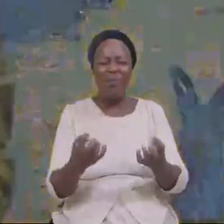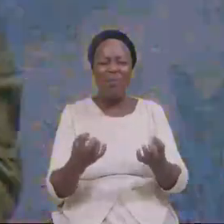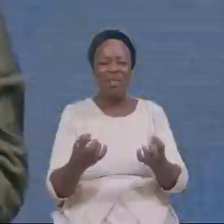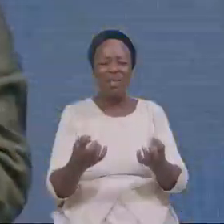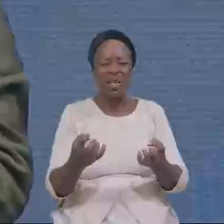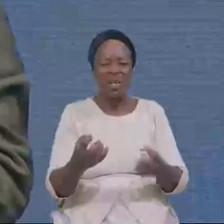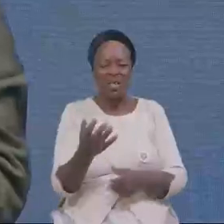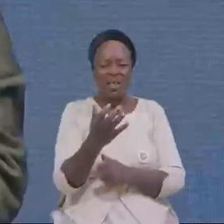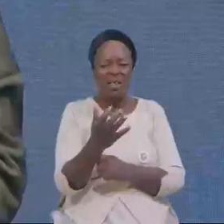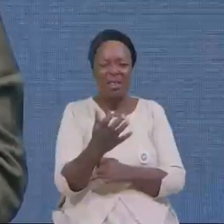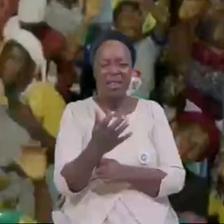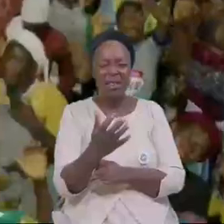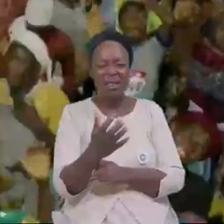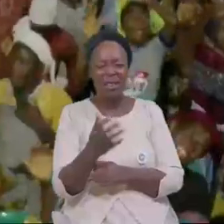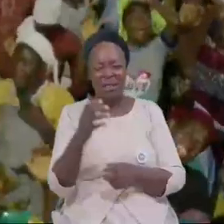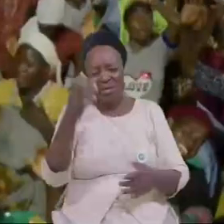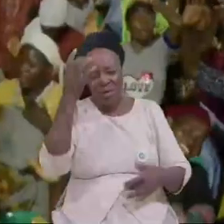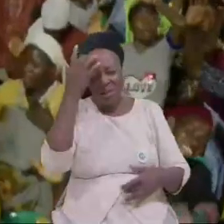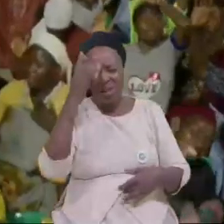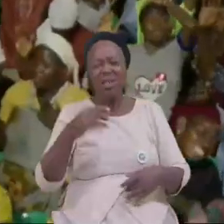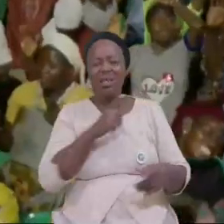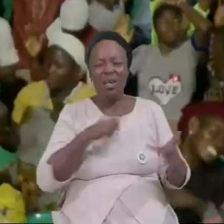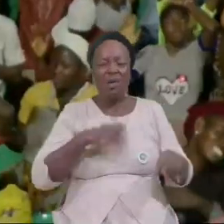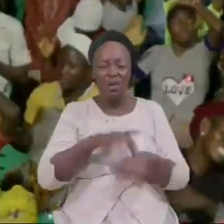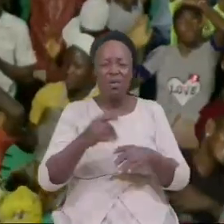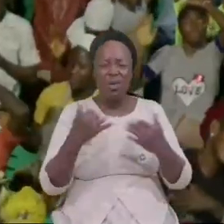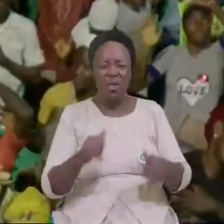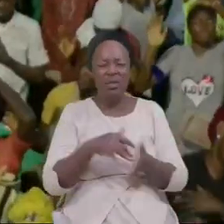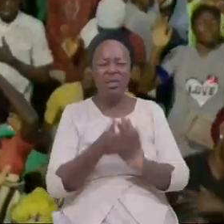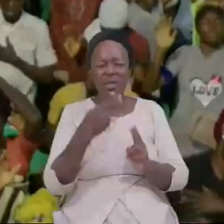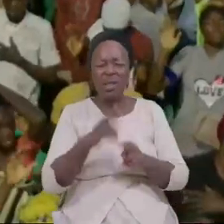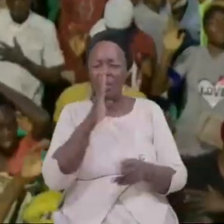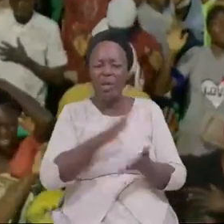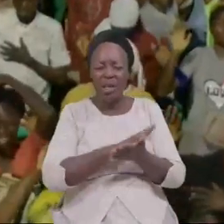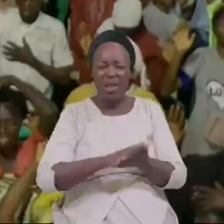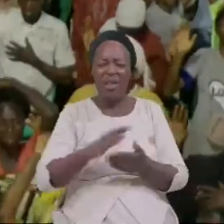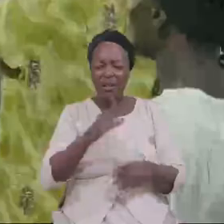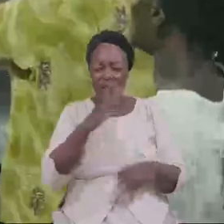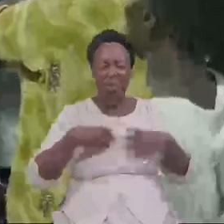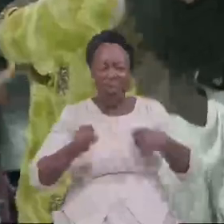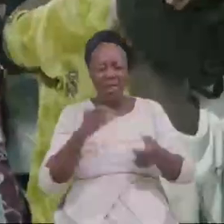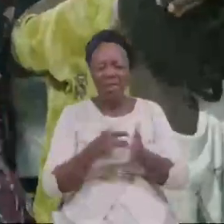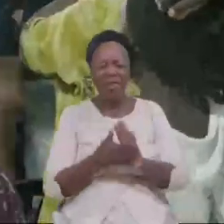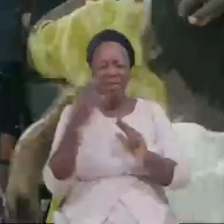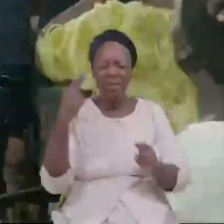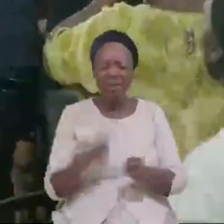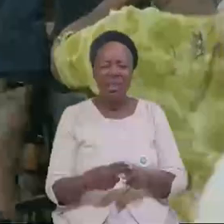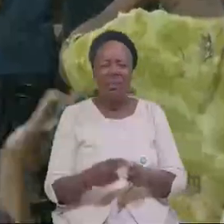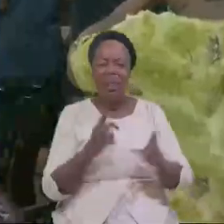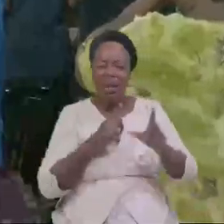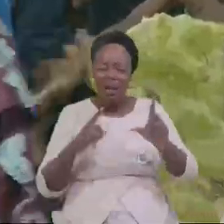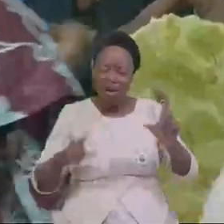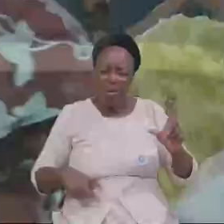que Dieu vous touche maintenant. Soyez purifiés, soyez guéris au nom de Jésus.